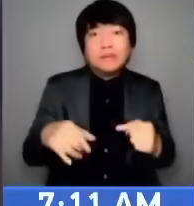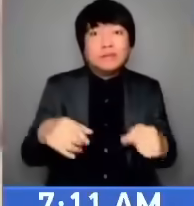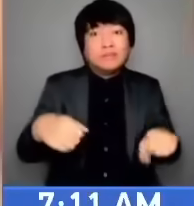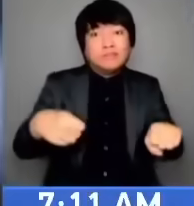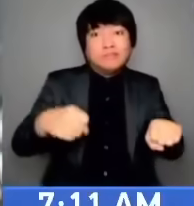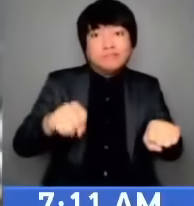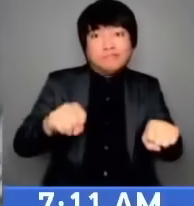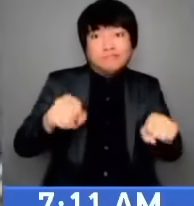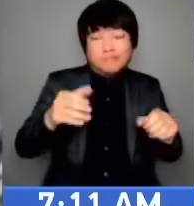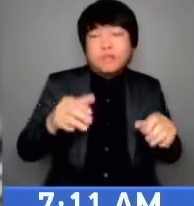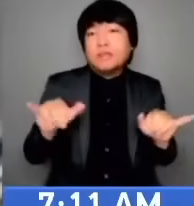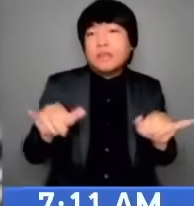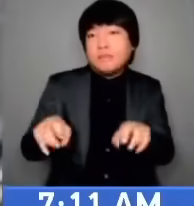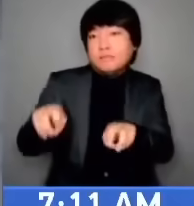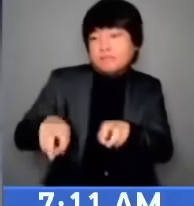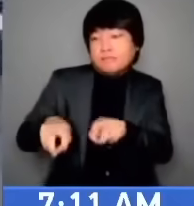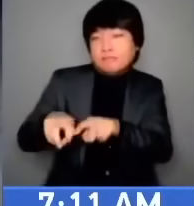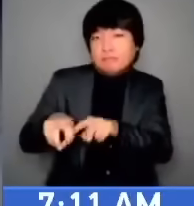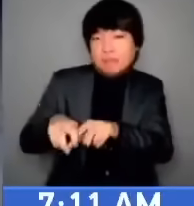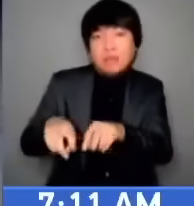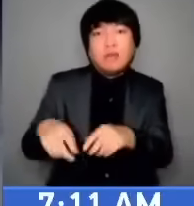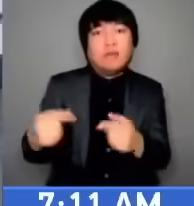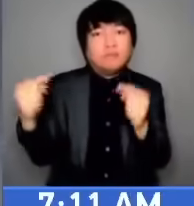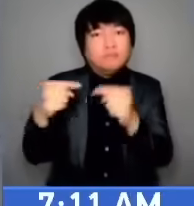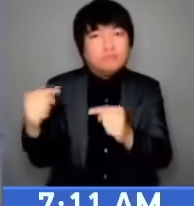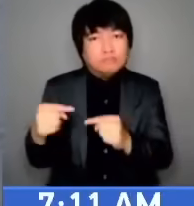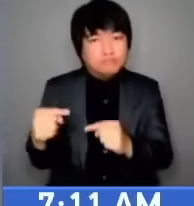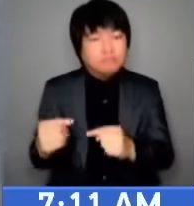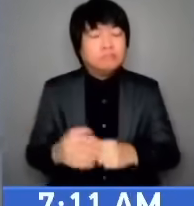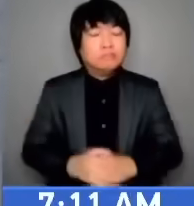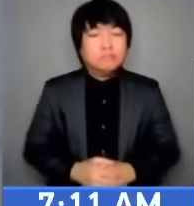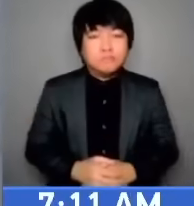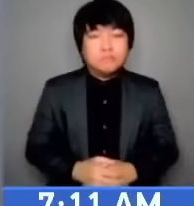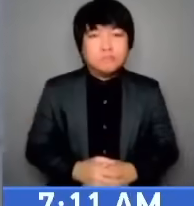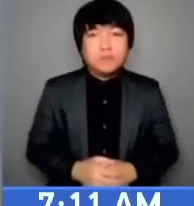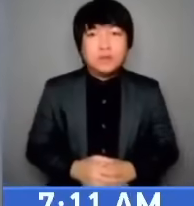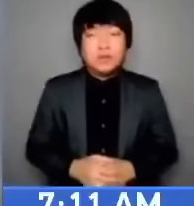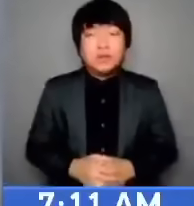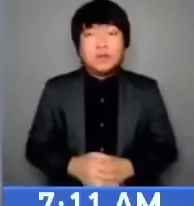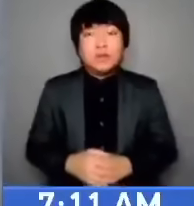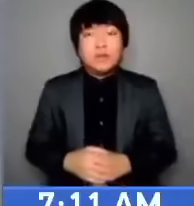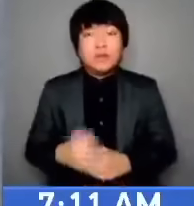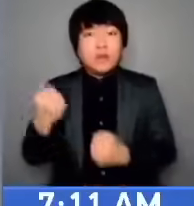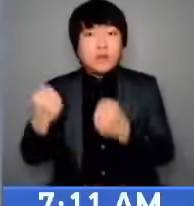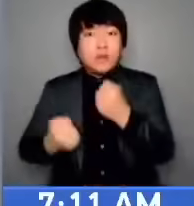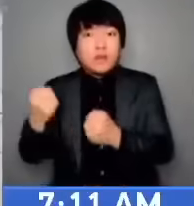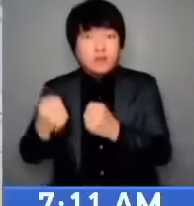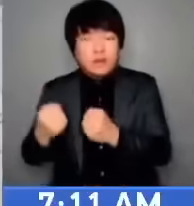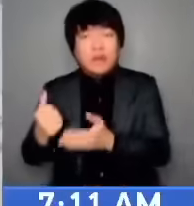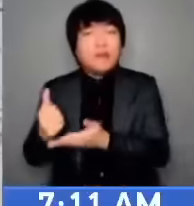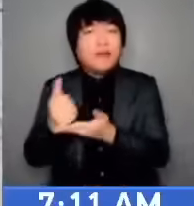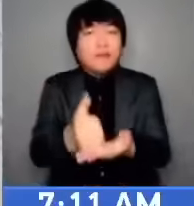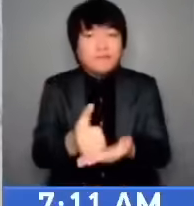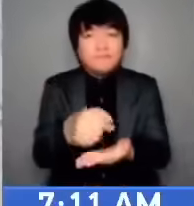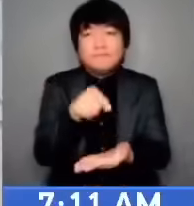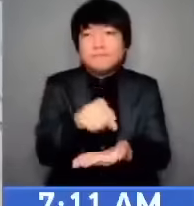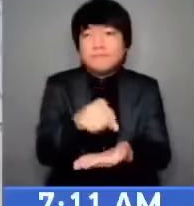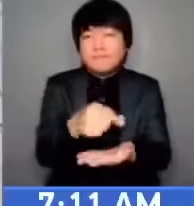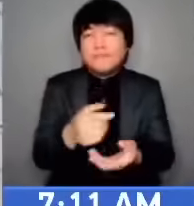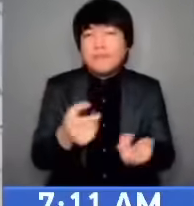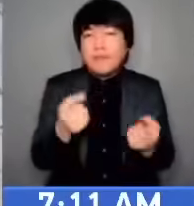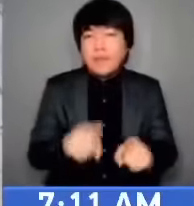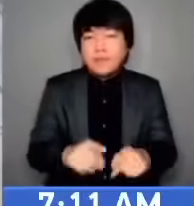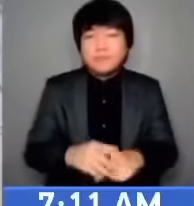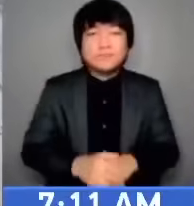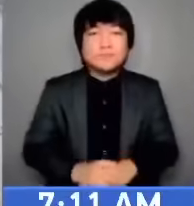Nasa maayos naman na silang kalagayan, tumulong ang driver ng kotse sa mga biktima. Ito ang unang balita. James Agustin para sa